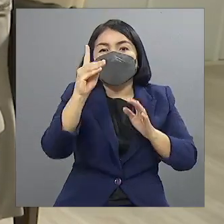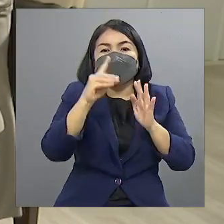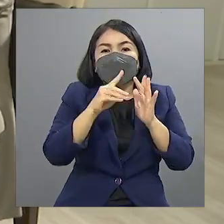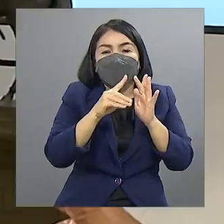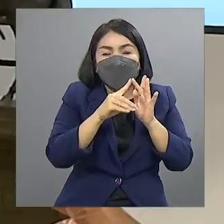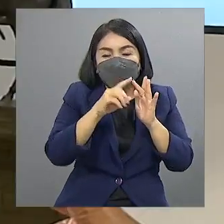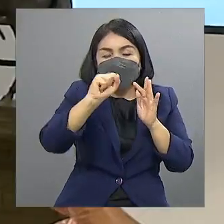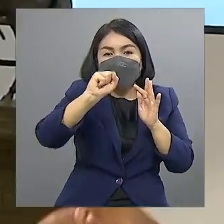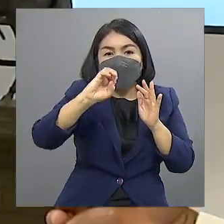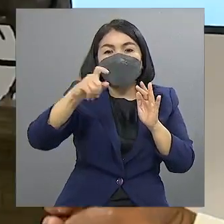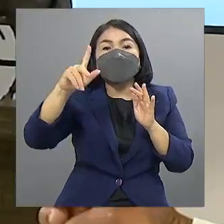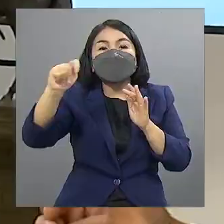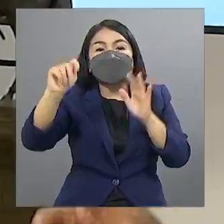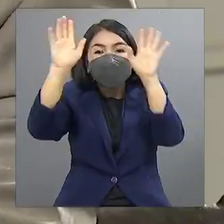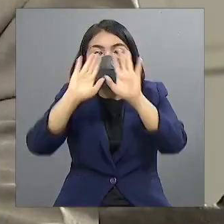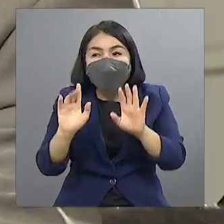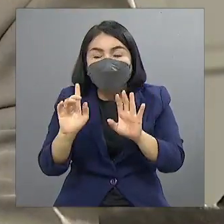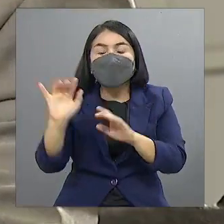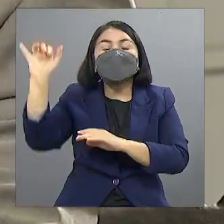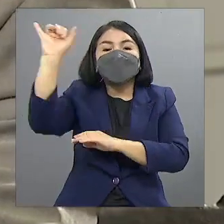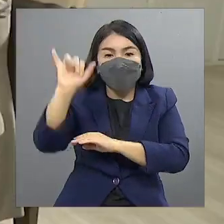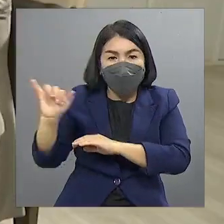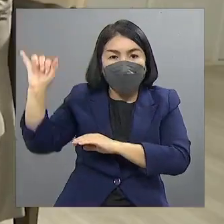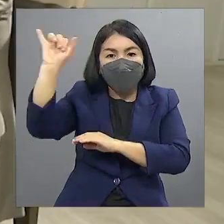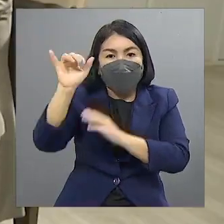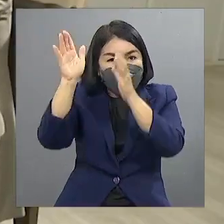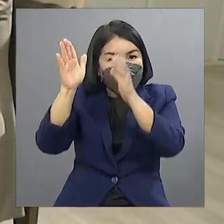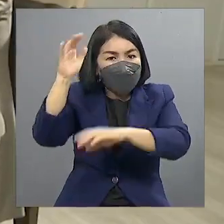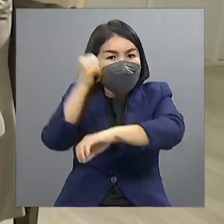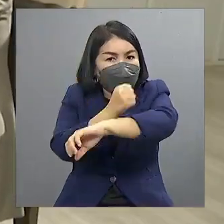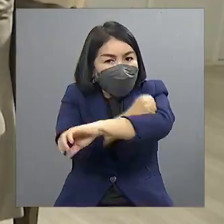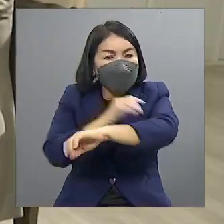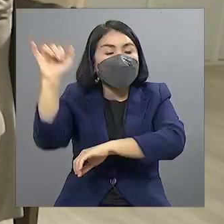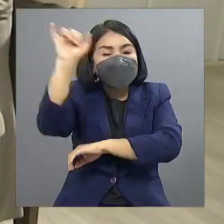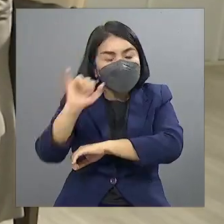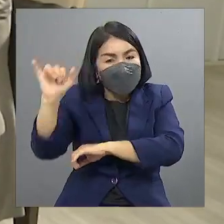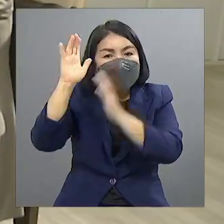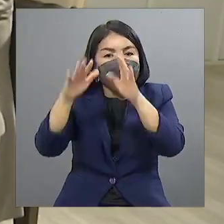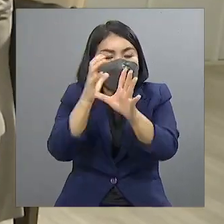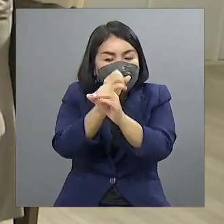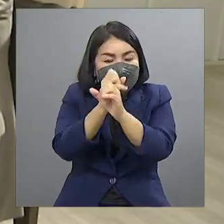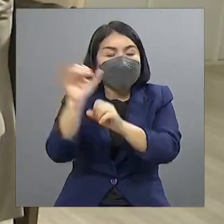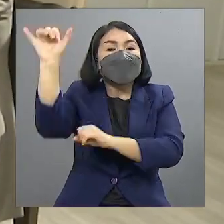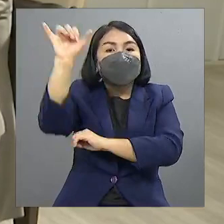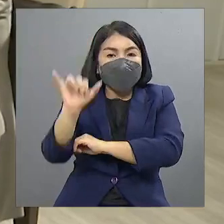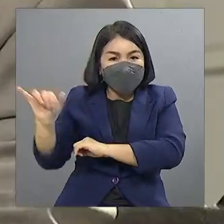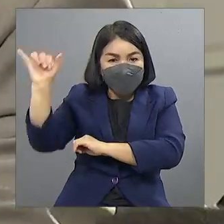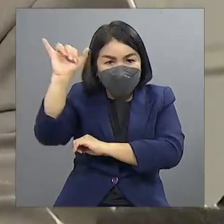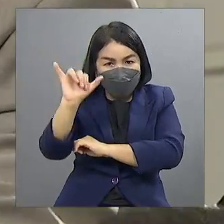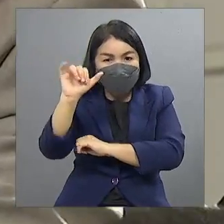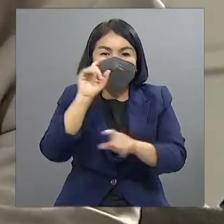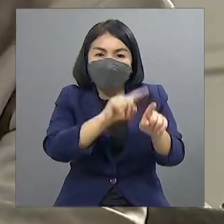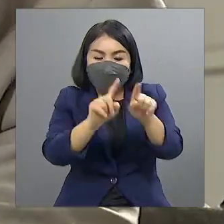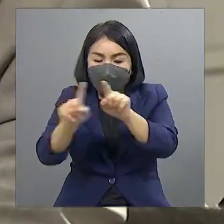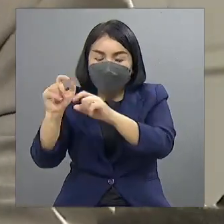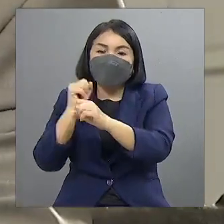ตยกรรมยุโรปคนสร้างก็เป็นยุโรปเป็นอิตาเลียนฉะนั้นลักษณะของอนุสาวรีย์ที่เกิดขึ้นห